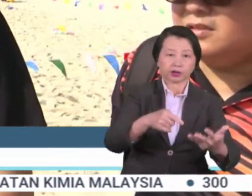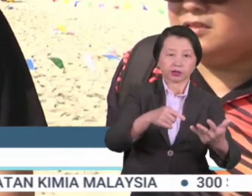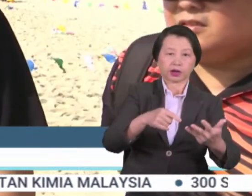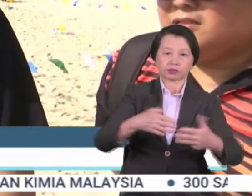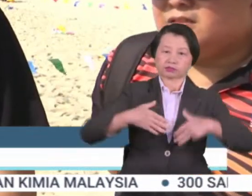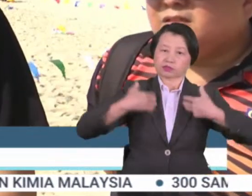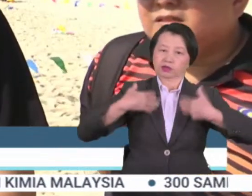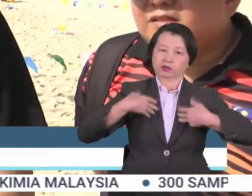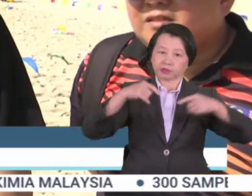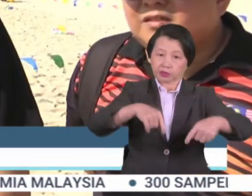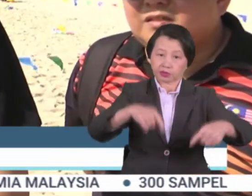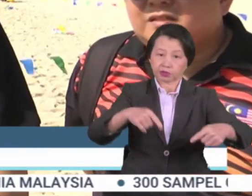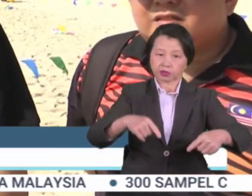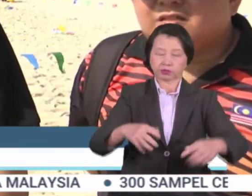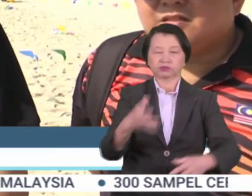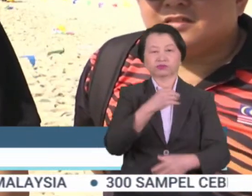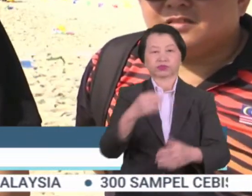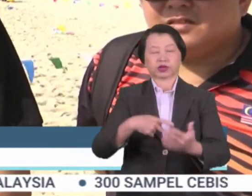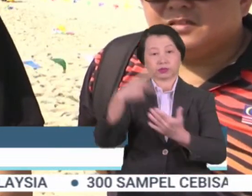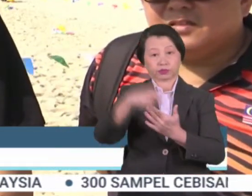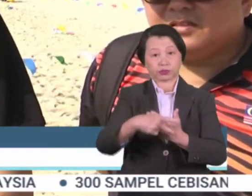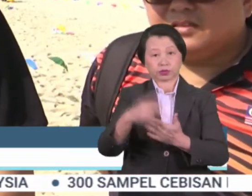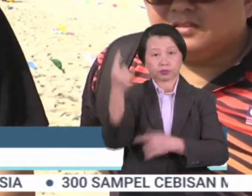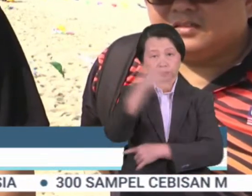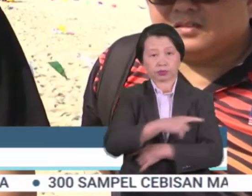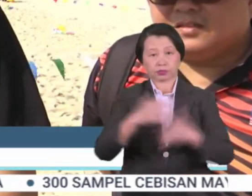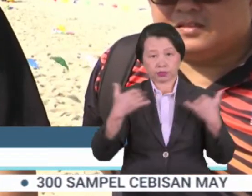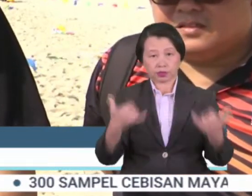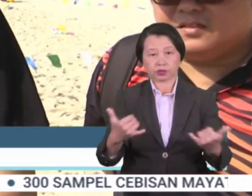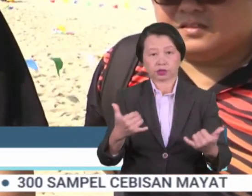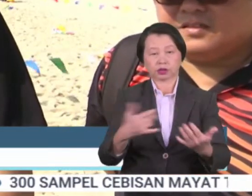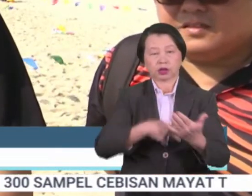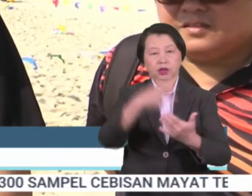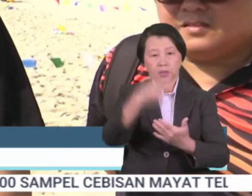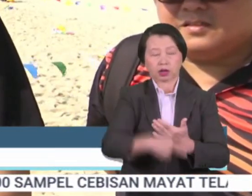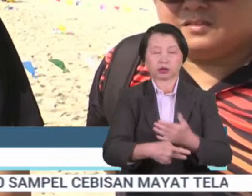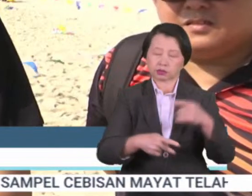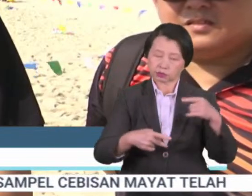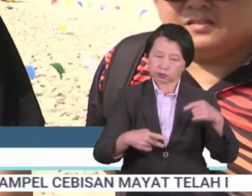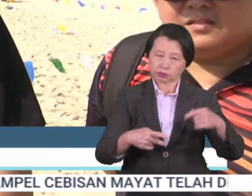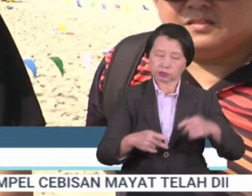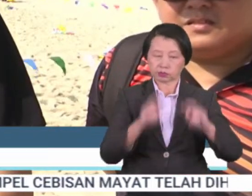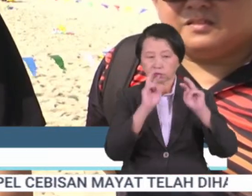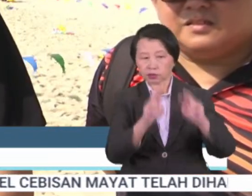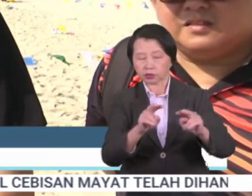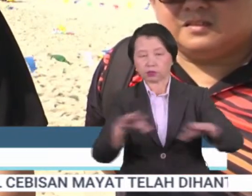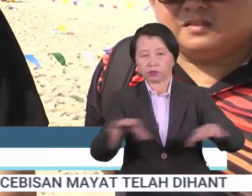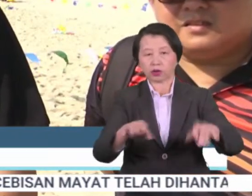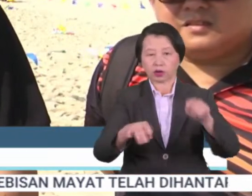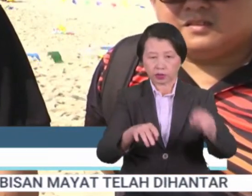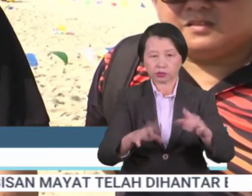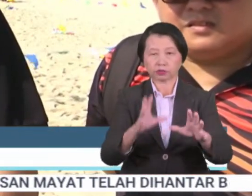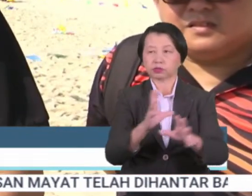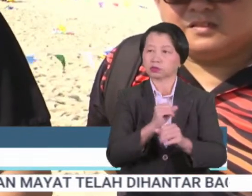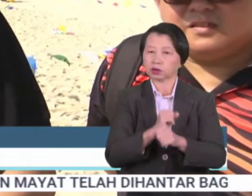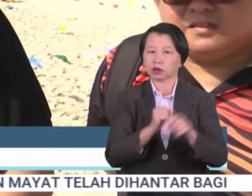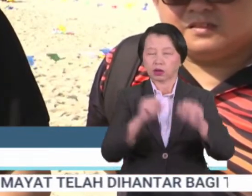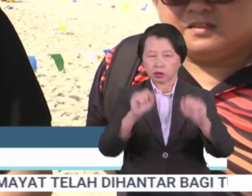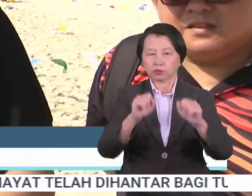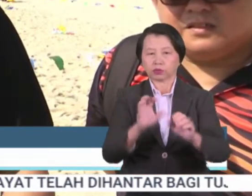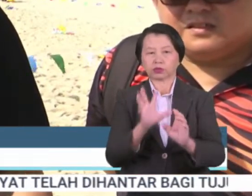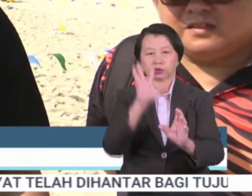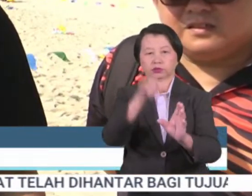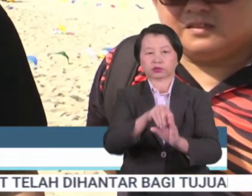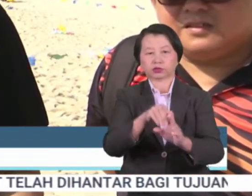ini dan uniknya acara pada hari ini di mana acara yang dilaksanakan ini juga mendapat boleh